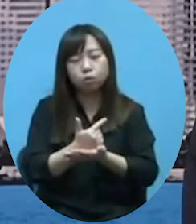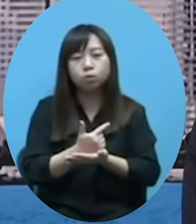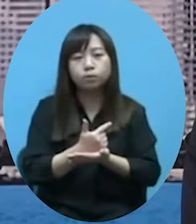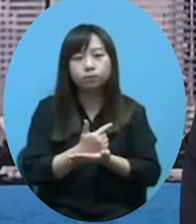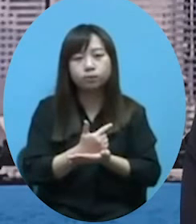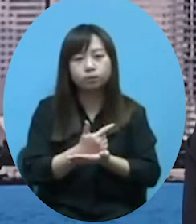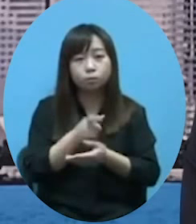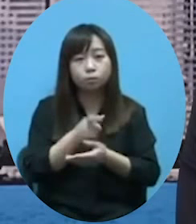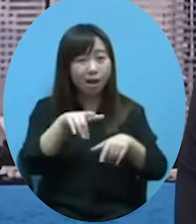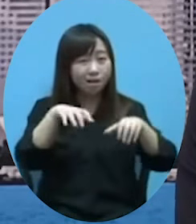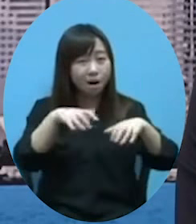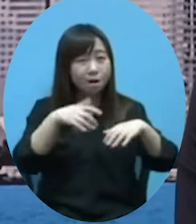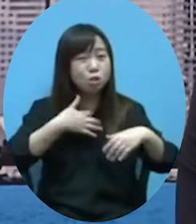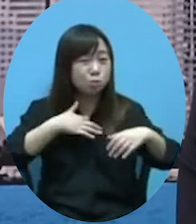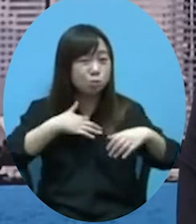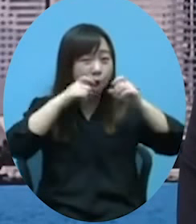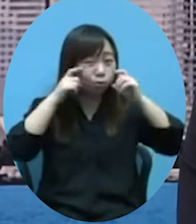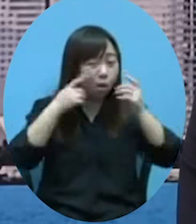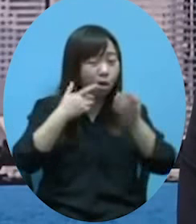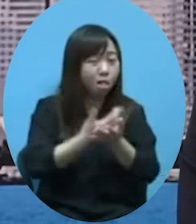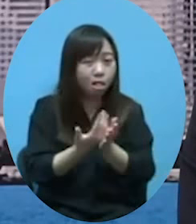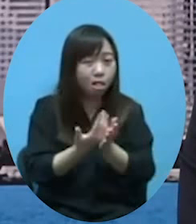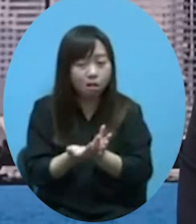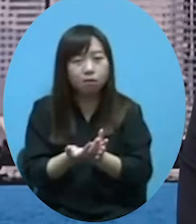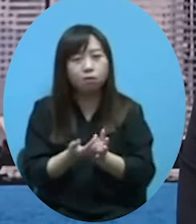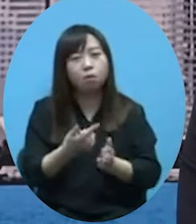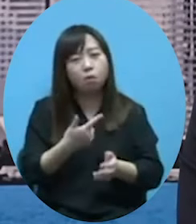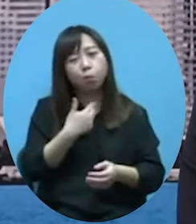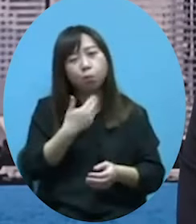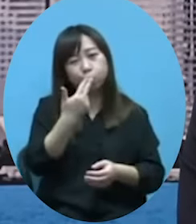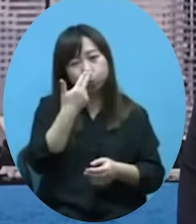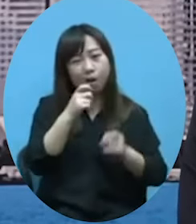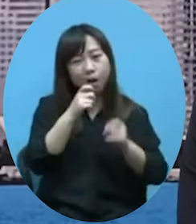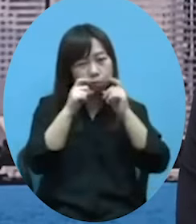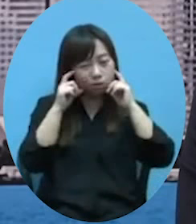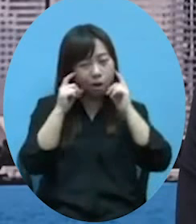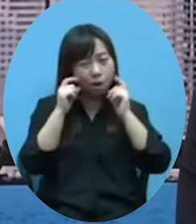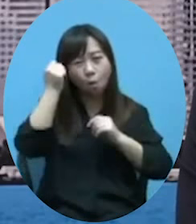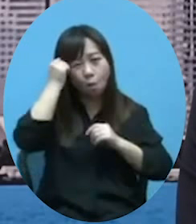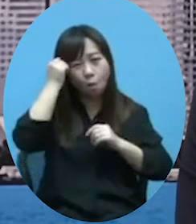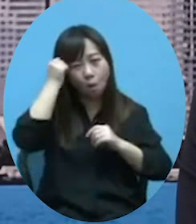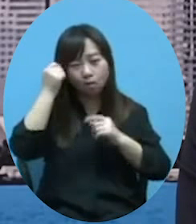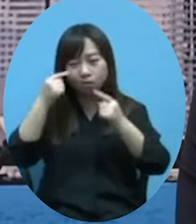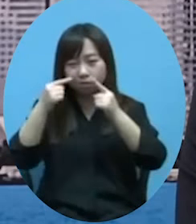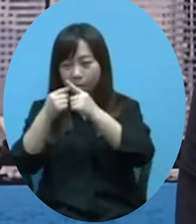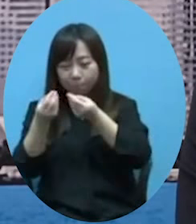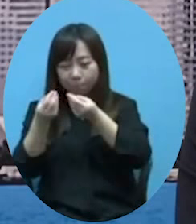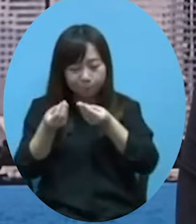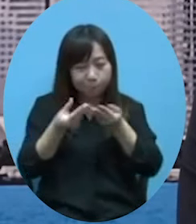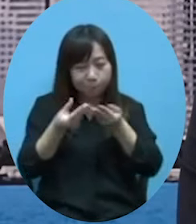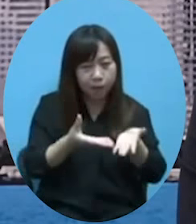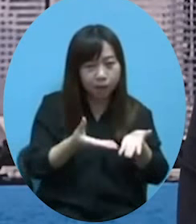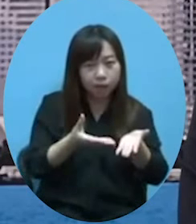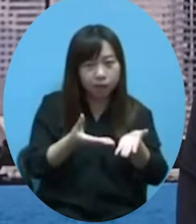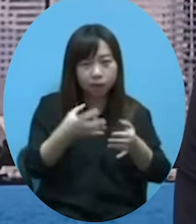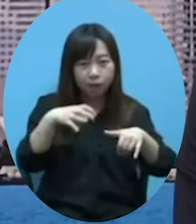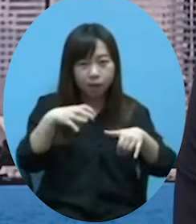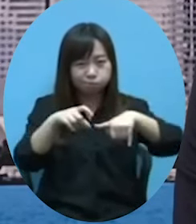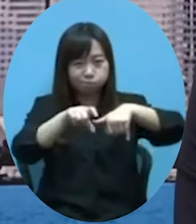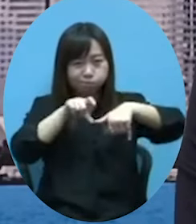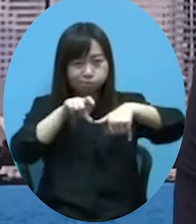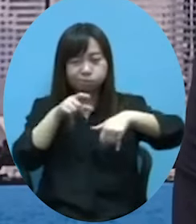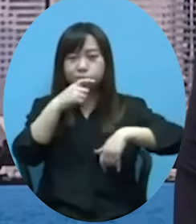狗是否戴口罩這樣其實我相信口罩很難人的口罩很難就是不在狗